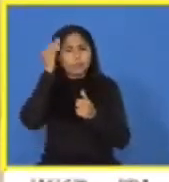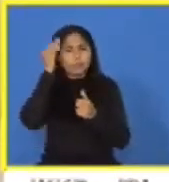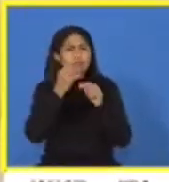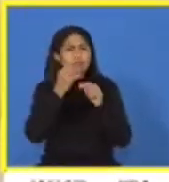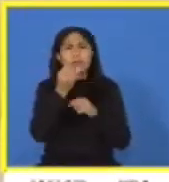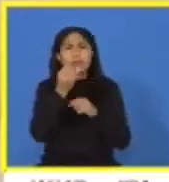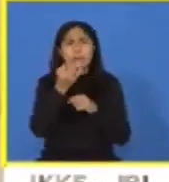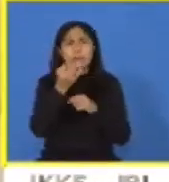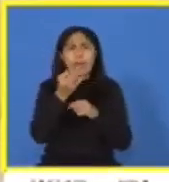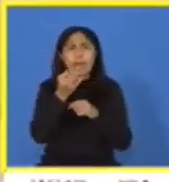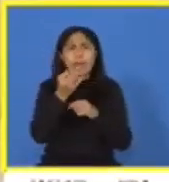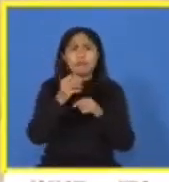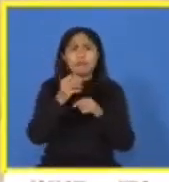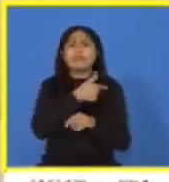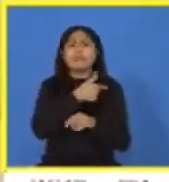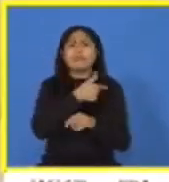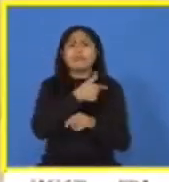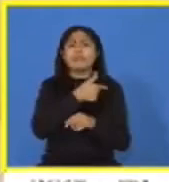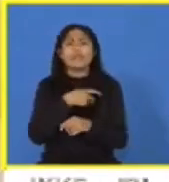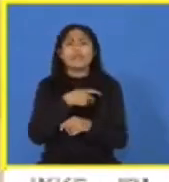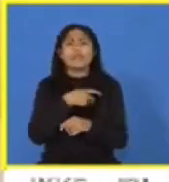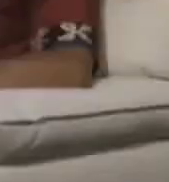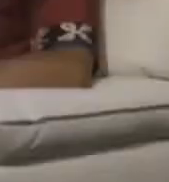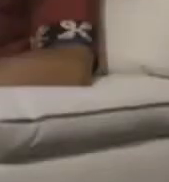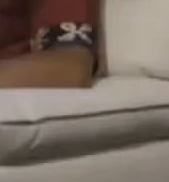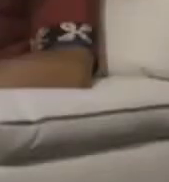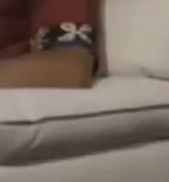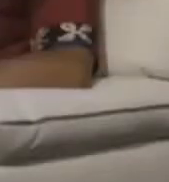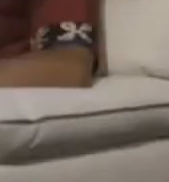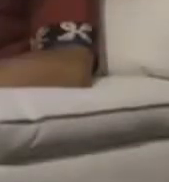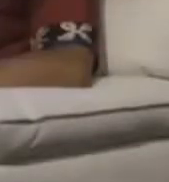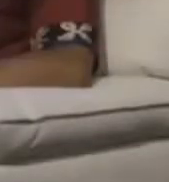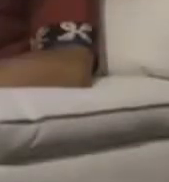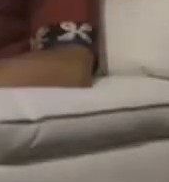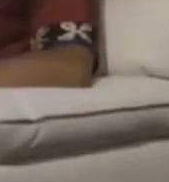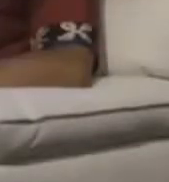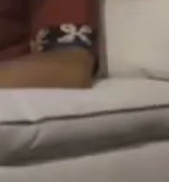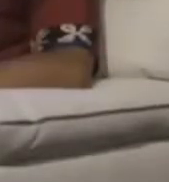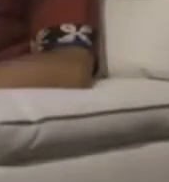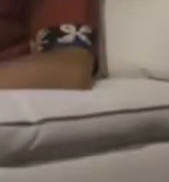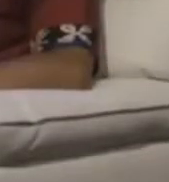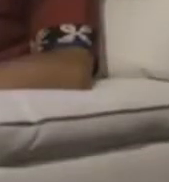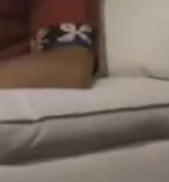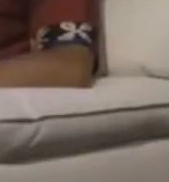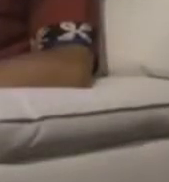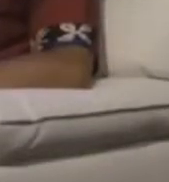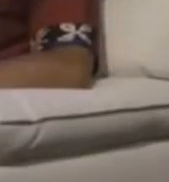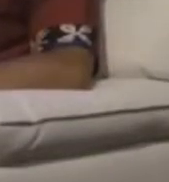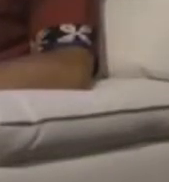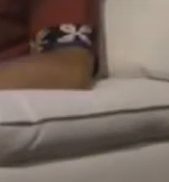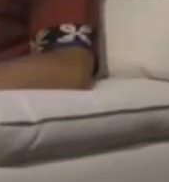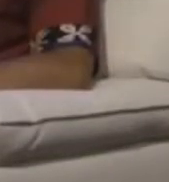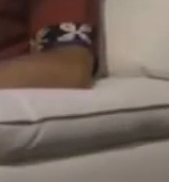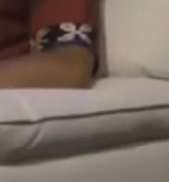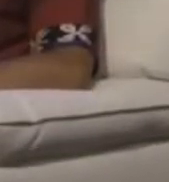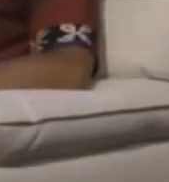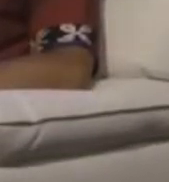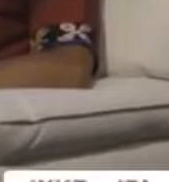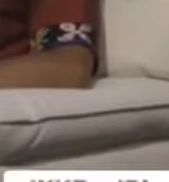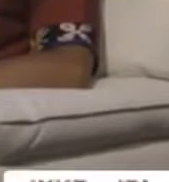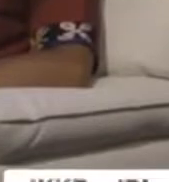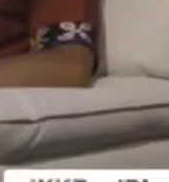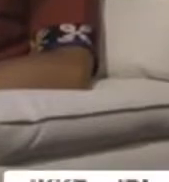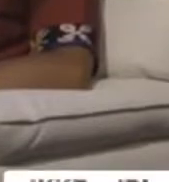di Nusa Tenggara Timur? Ya, jadi vaksin yang beredar di Nusa Tenggara Timur ada 5 jenis. Hmm.